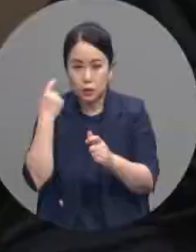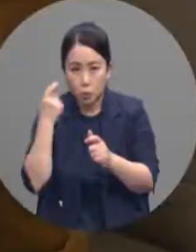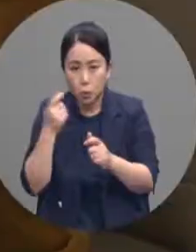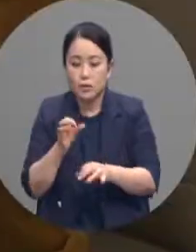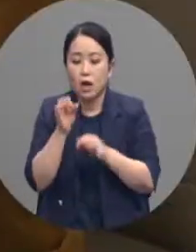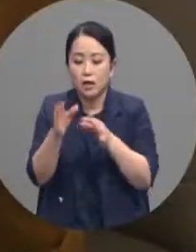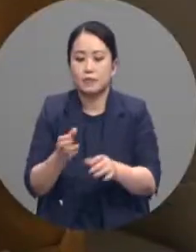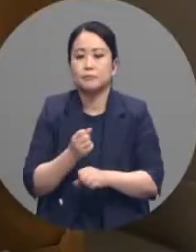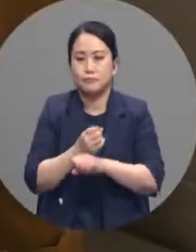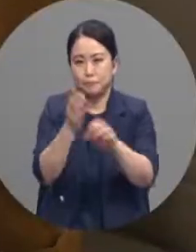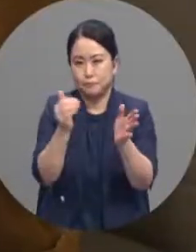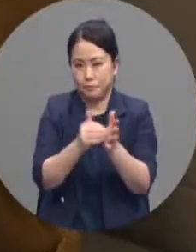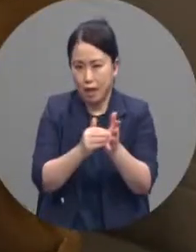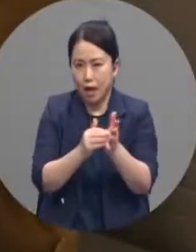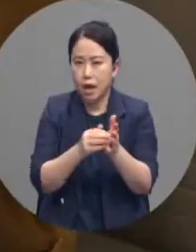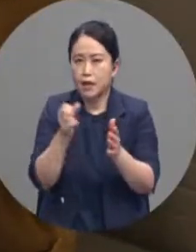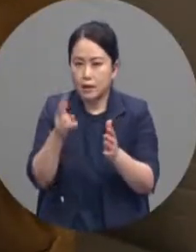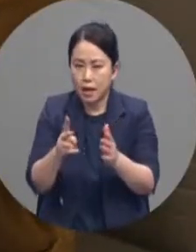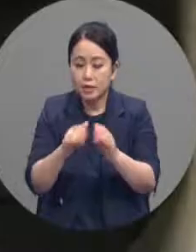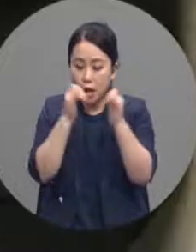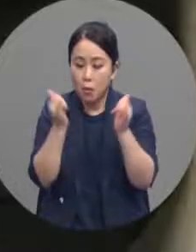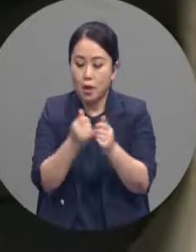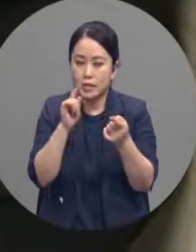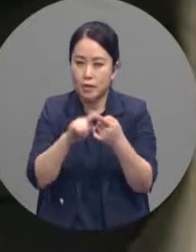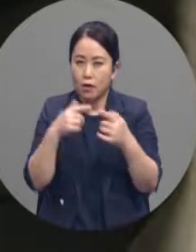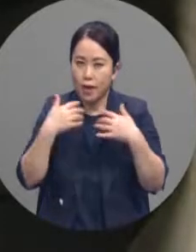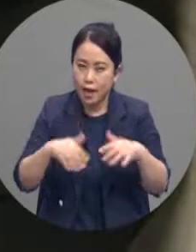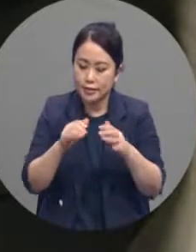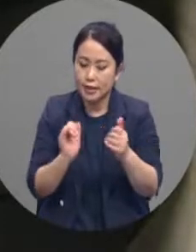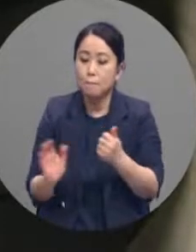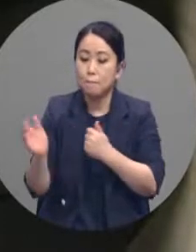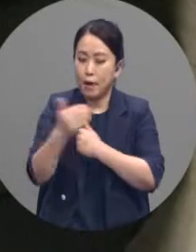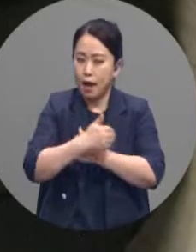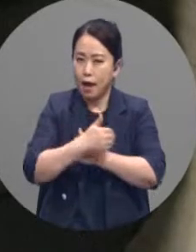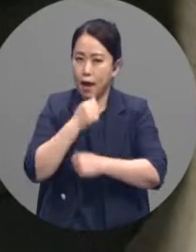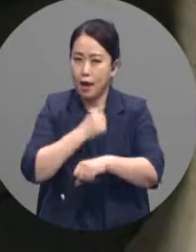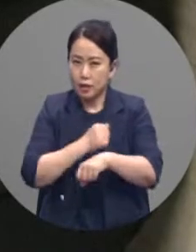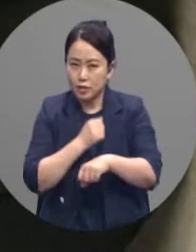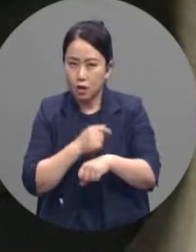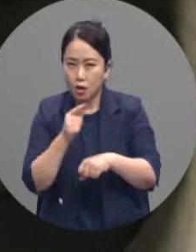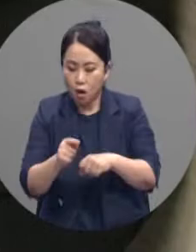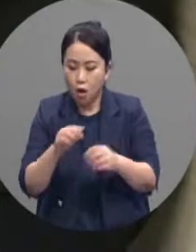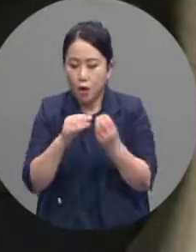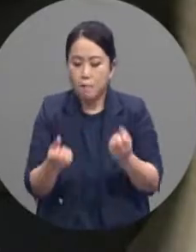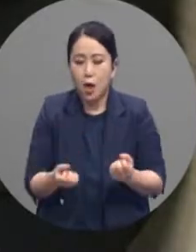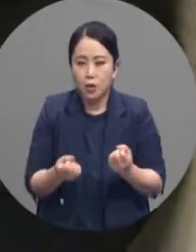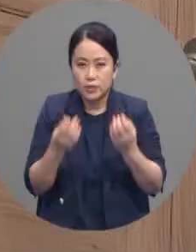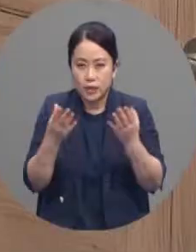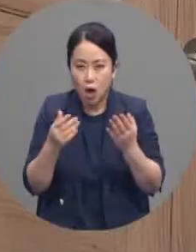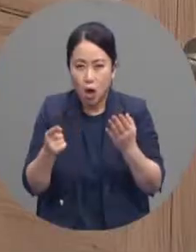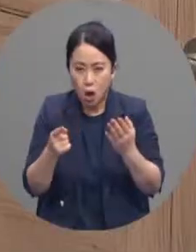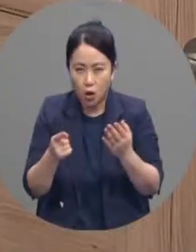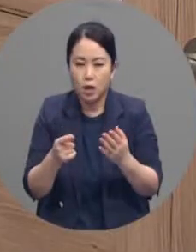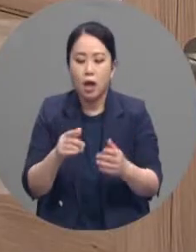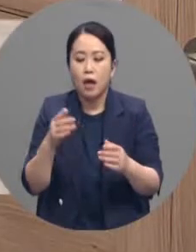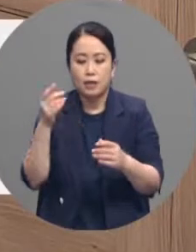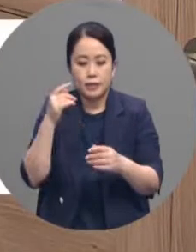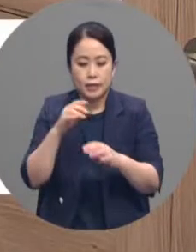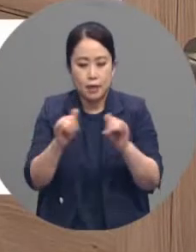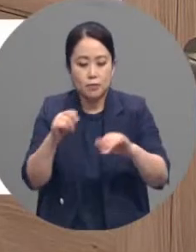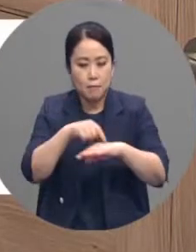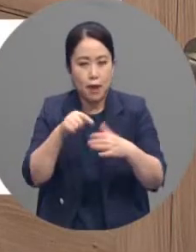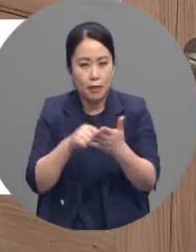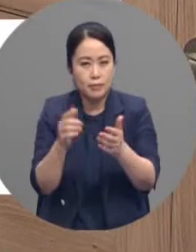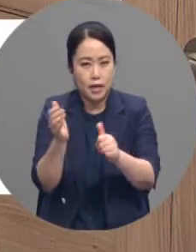여당으로서 사회적 약자들을 보듬는 행보로 명절 여론을 잡겠다는 포석으로 풀이됩니다. 시민들께서